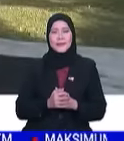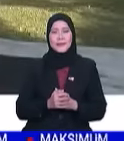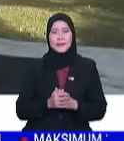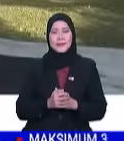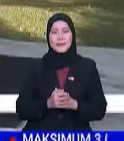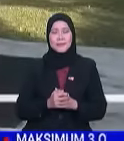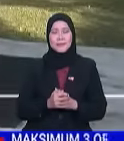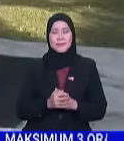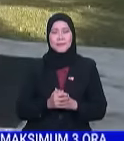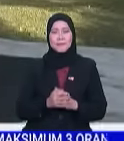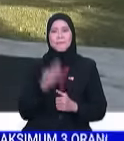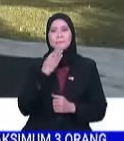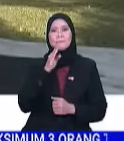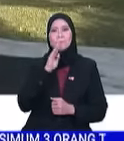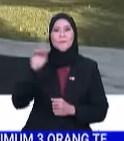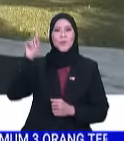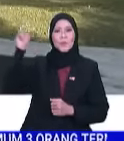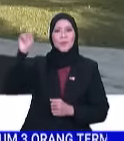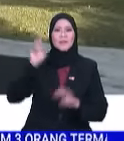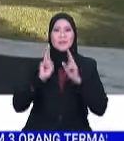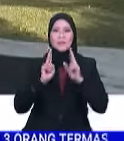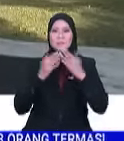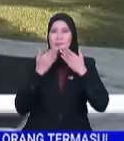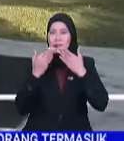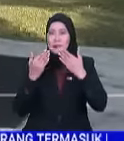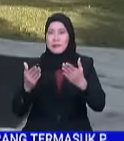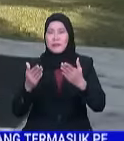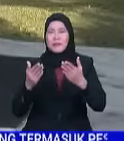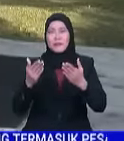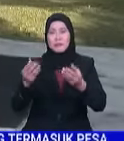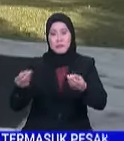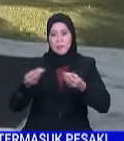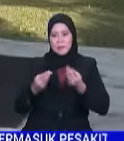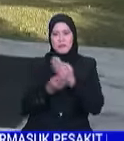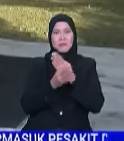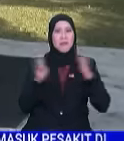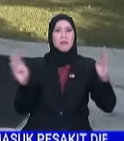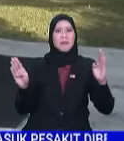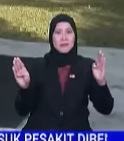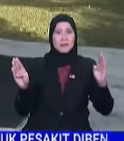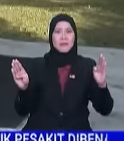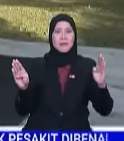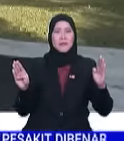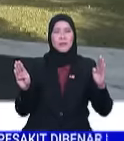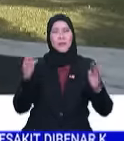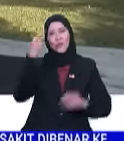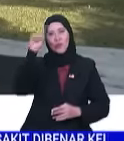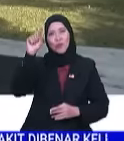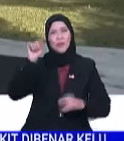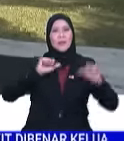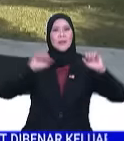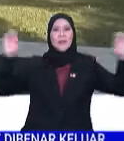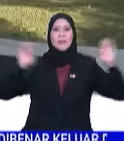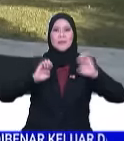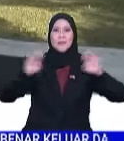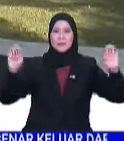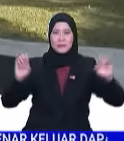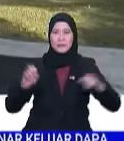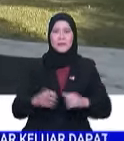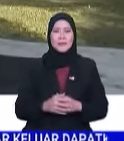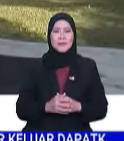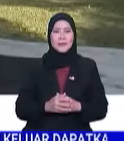kita sungguh menghargai lah kebebasan yang diberi ini untuk berada.